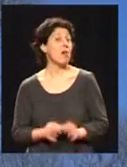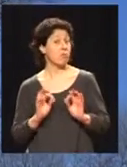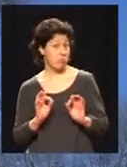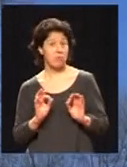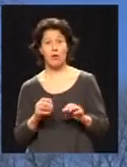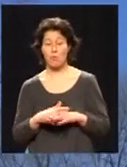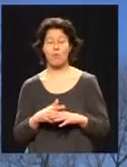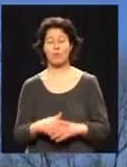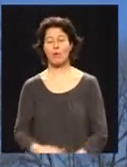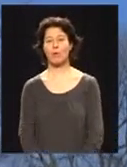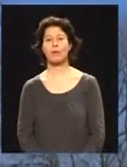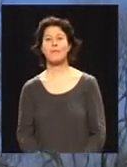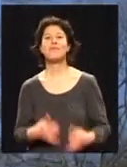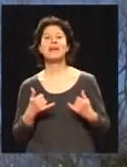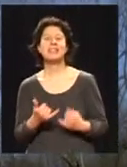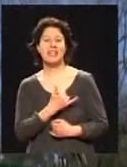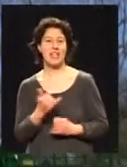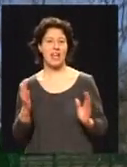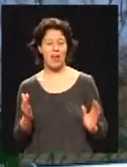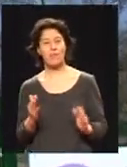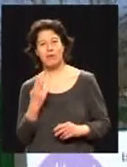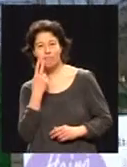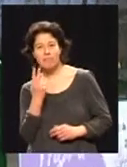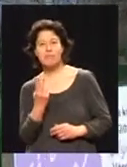egy nagyon jó dolog. Az idei évben